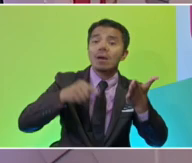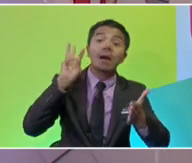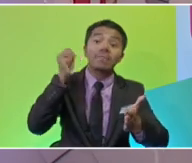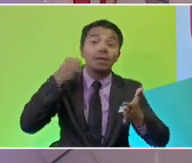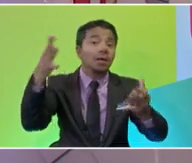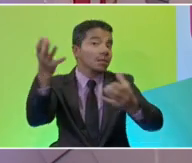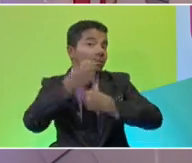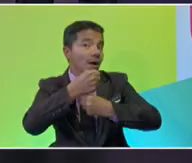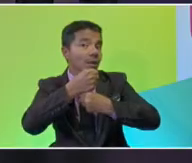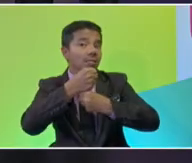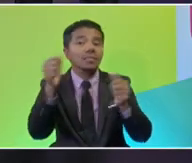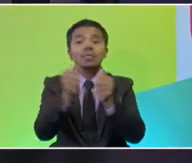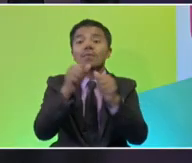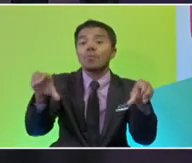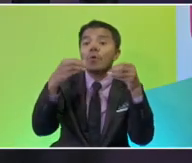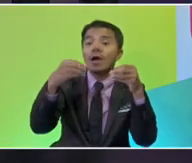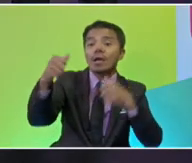Activity yang dilakukan